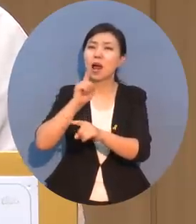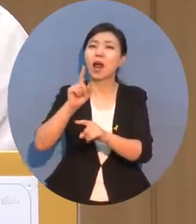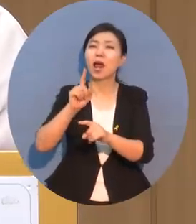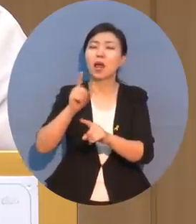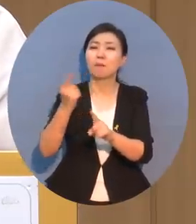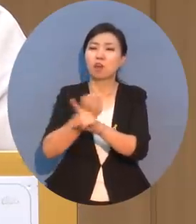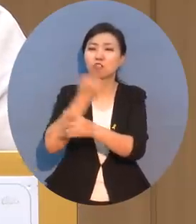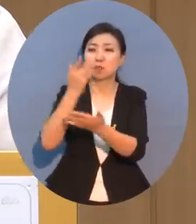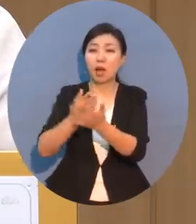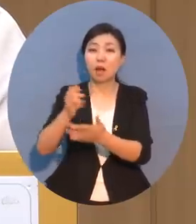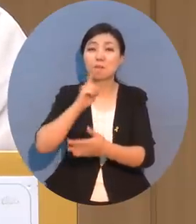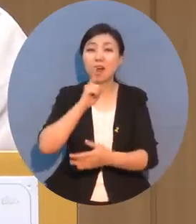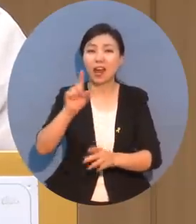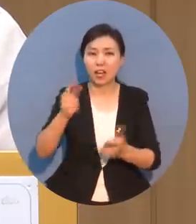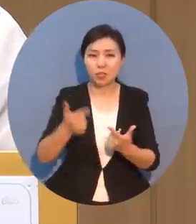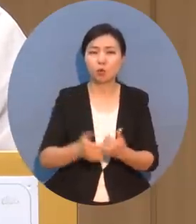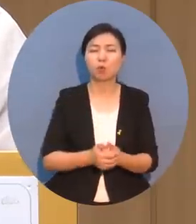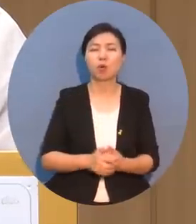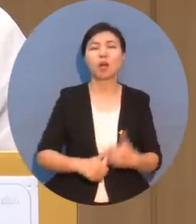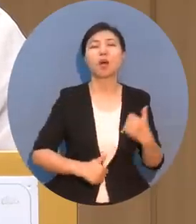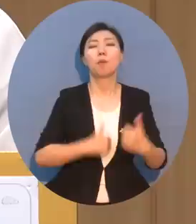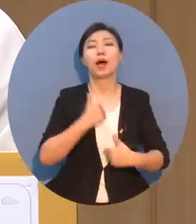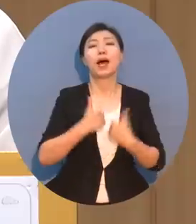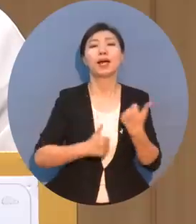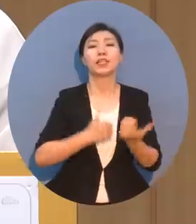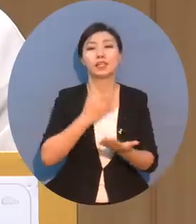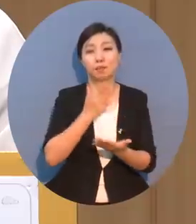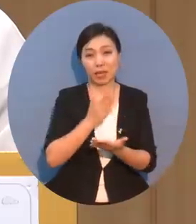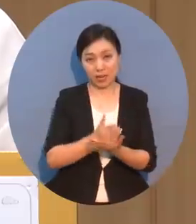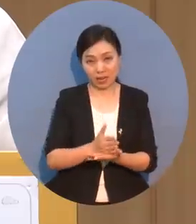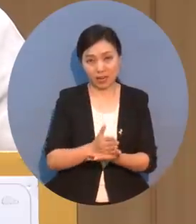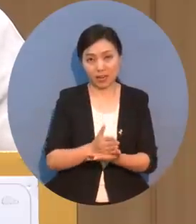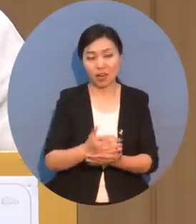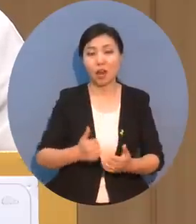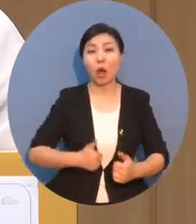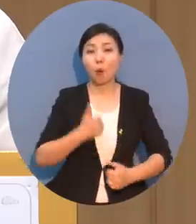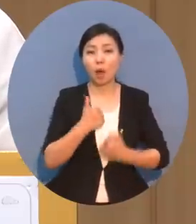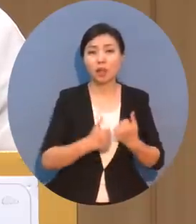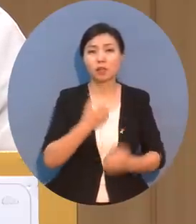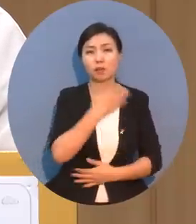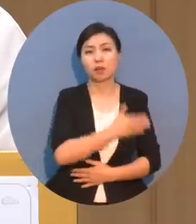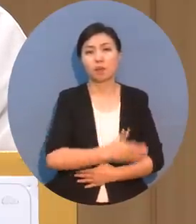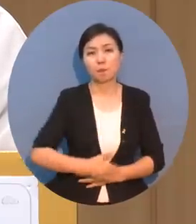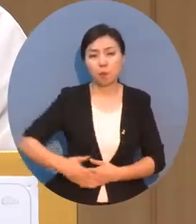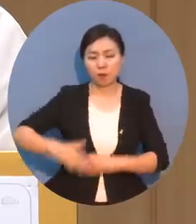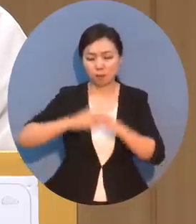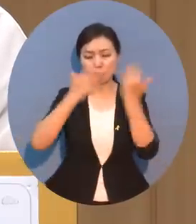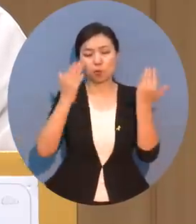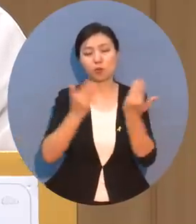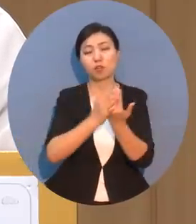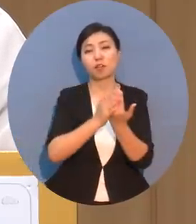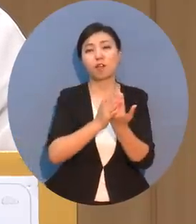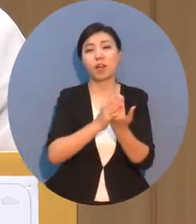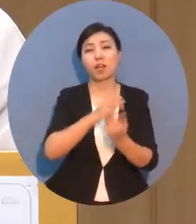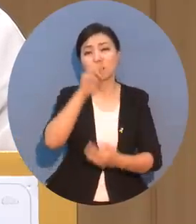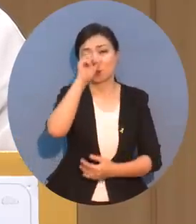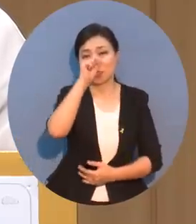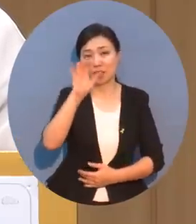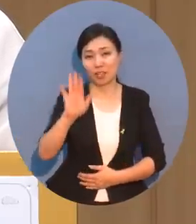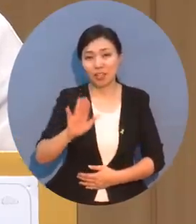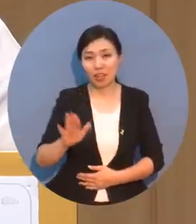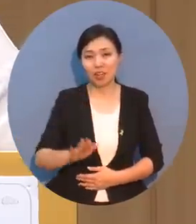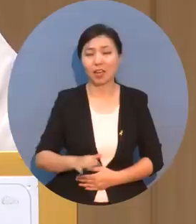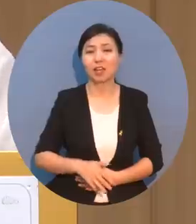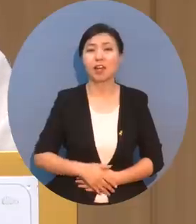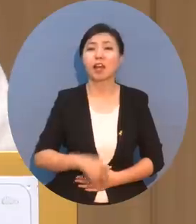아니라 화내지 마라 얘기야. 화는 당신 건강에 해롭다. 예.